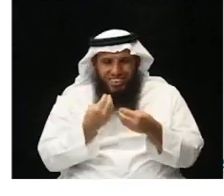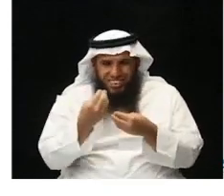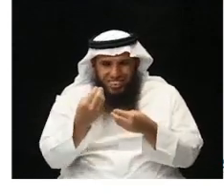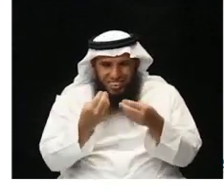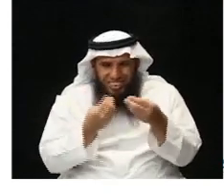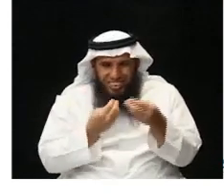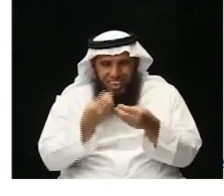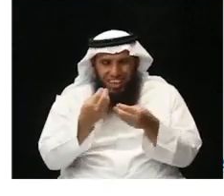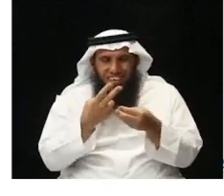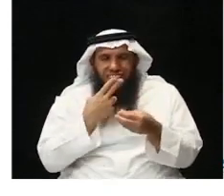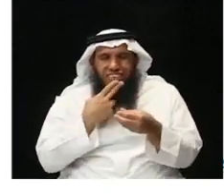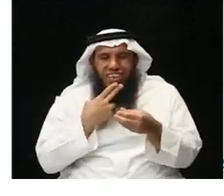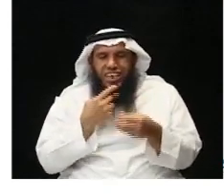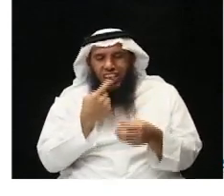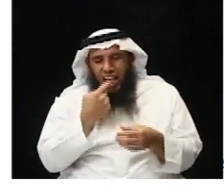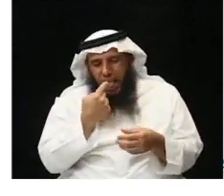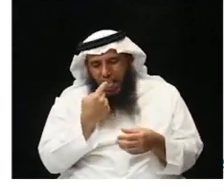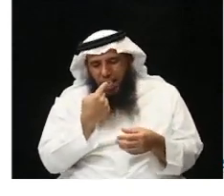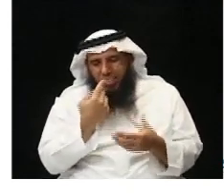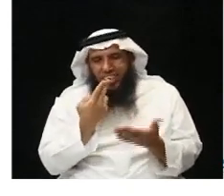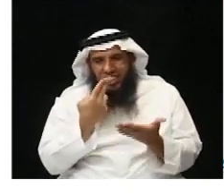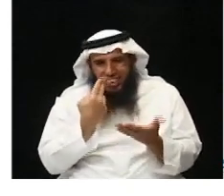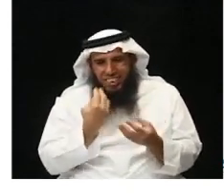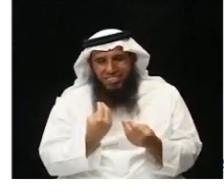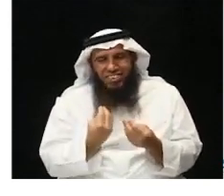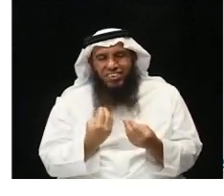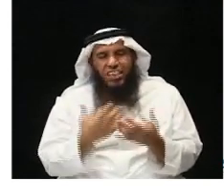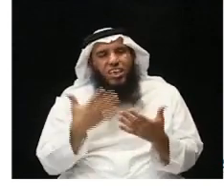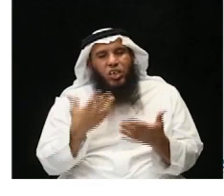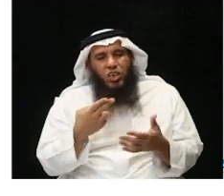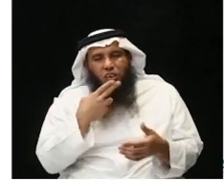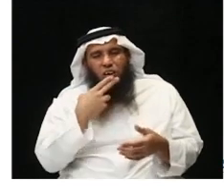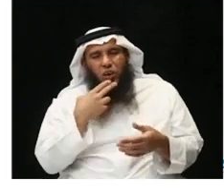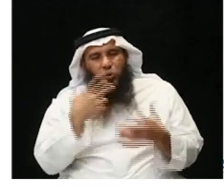وأحسن وأجمل العبارات أثناء الحوار.